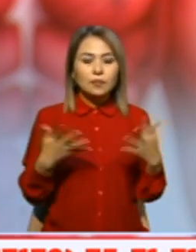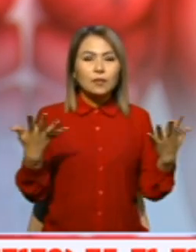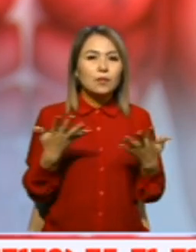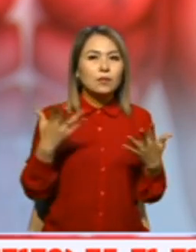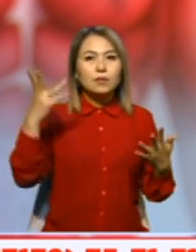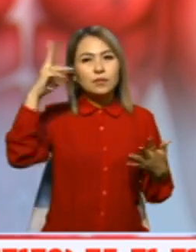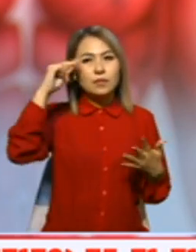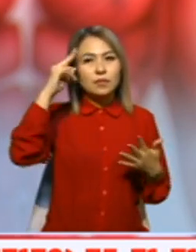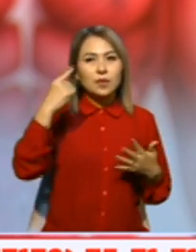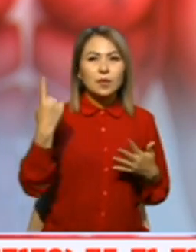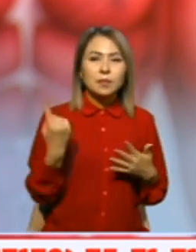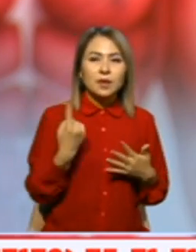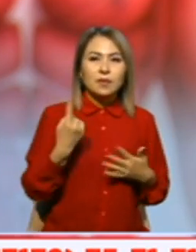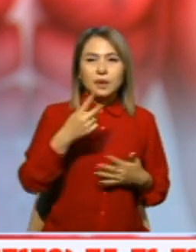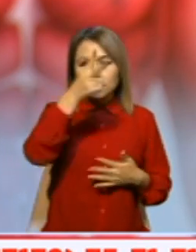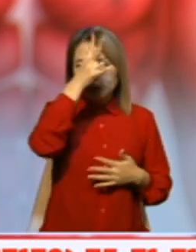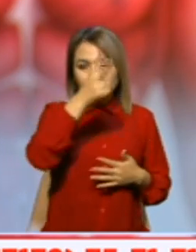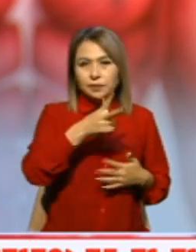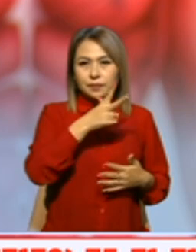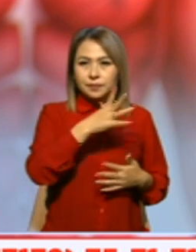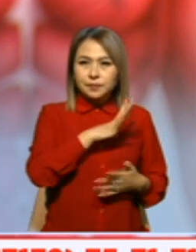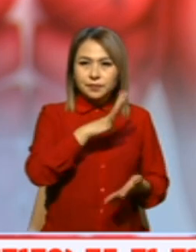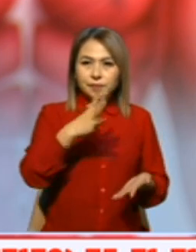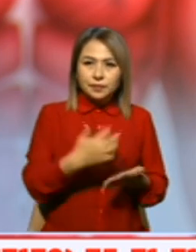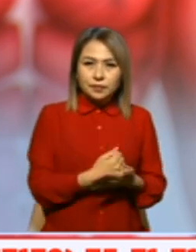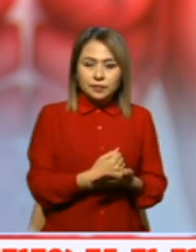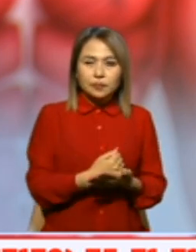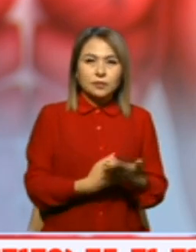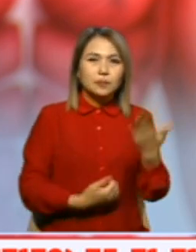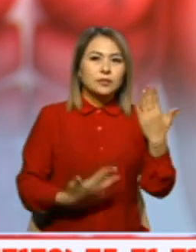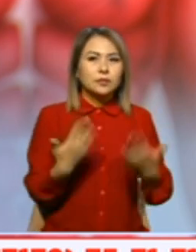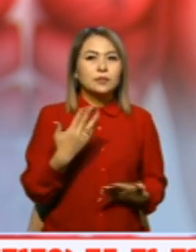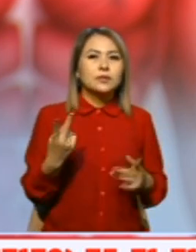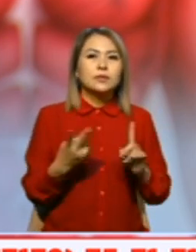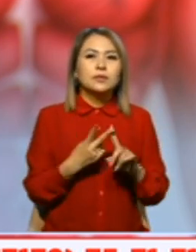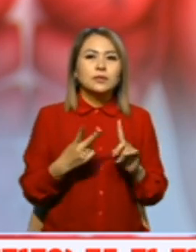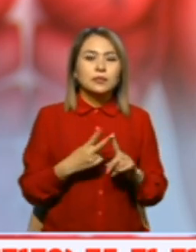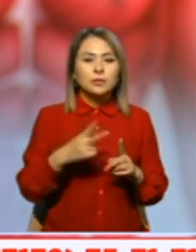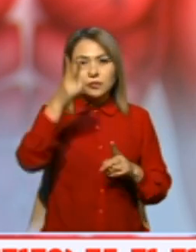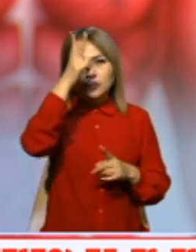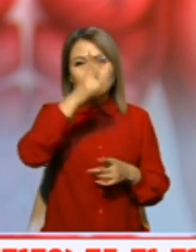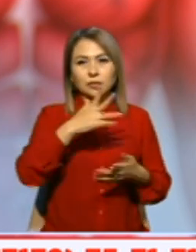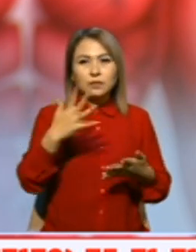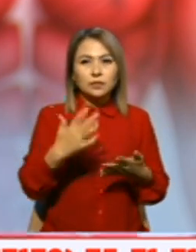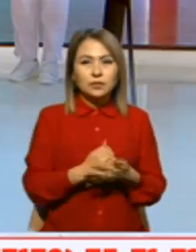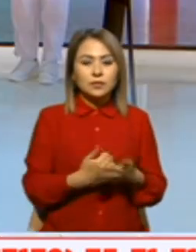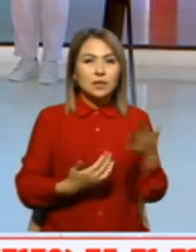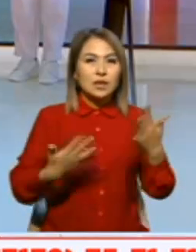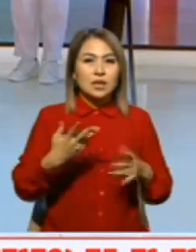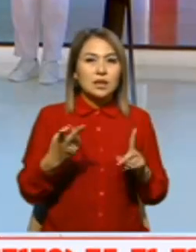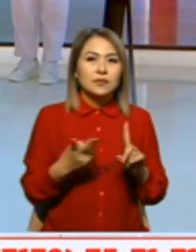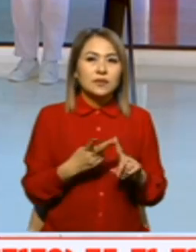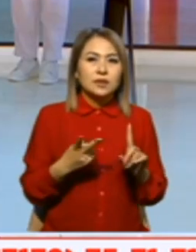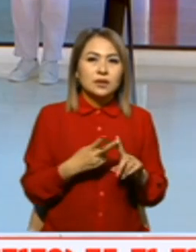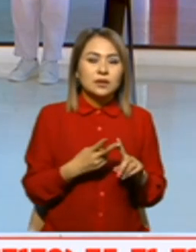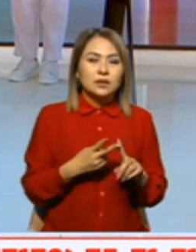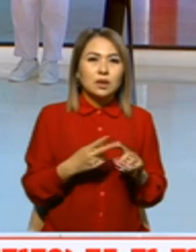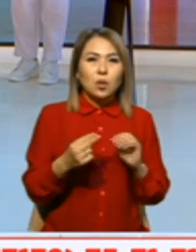мерзімде бірінші триместрінде анықталды ма бұл патология, болмаса екінші триместрінде анықталды ма. Если екінші триместрінде,